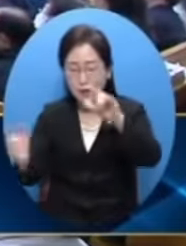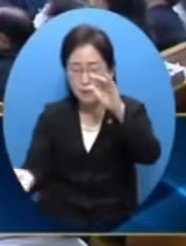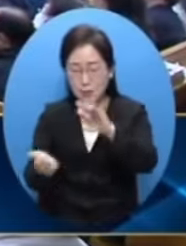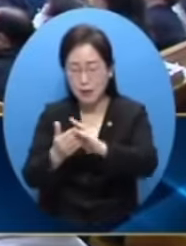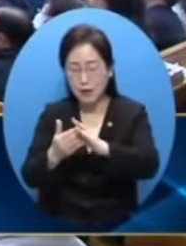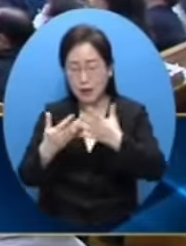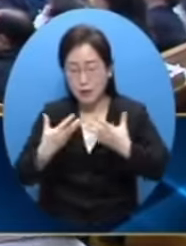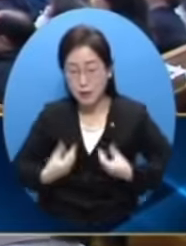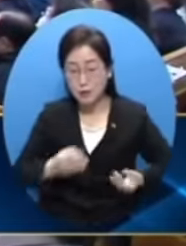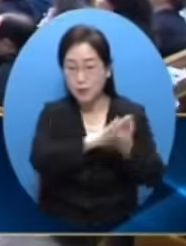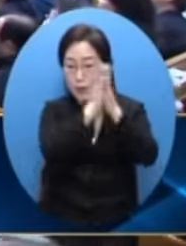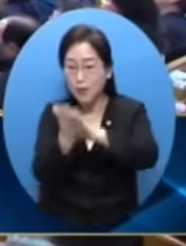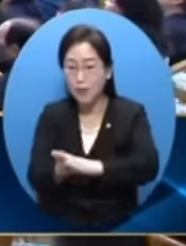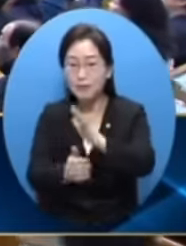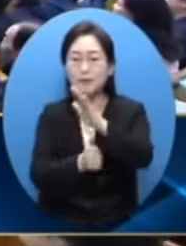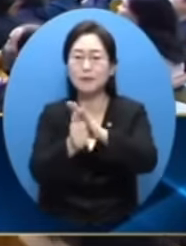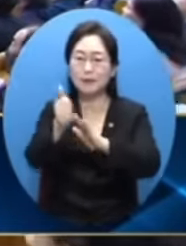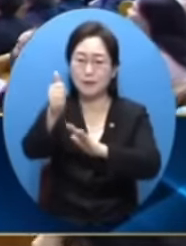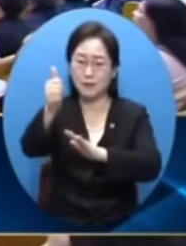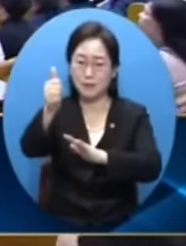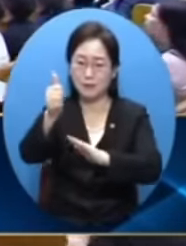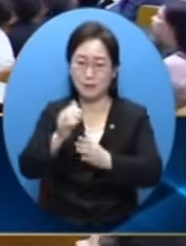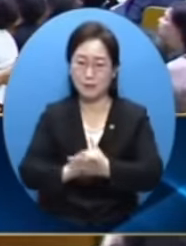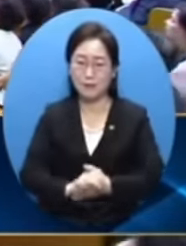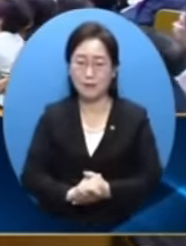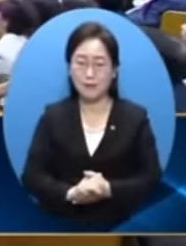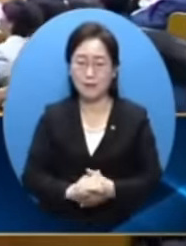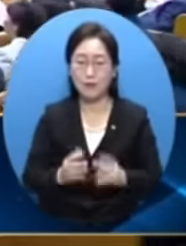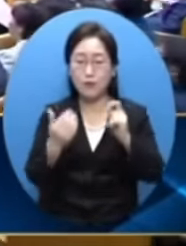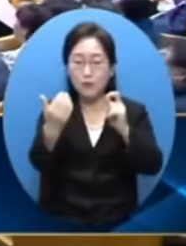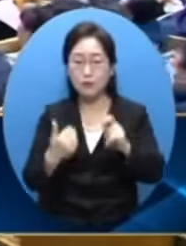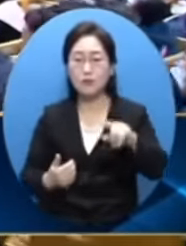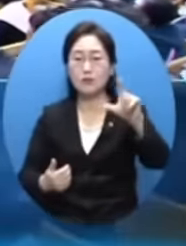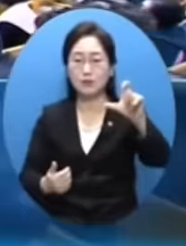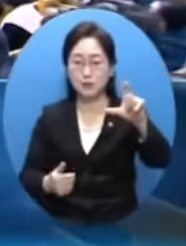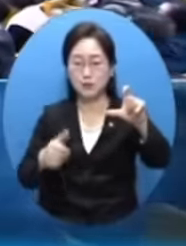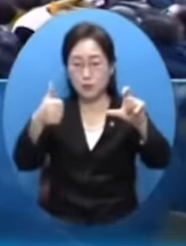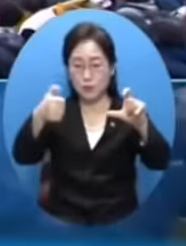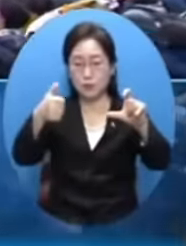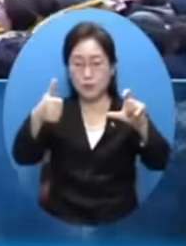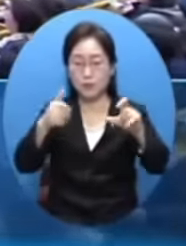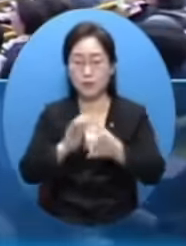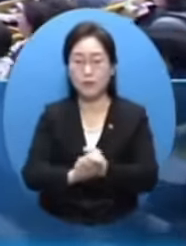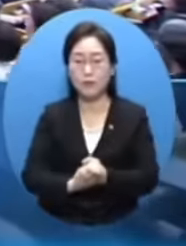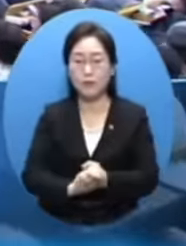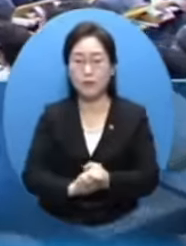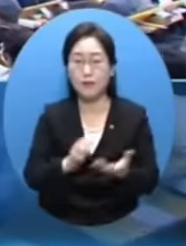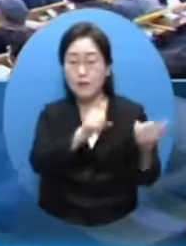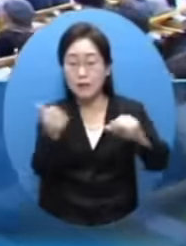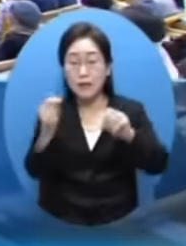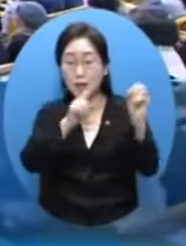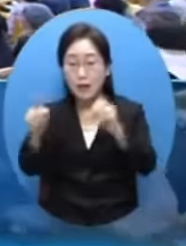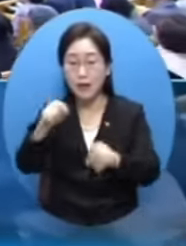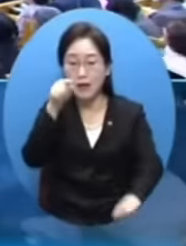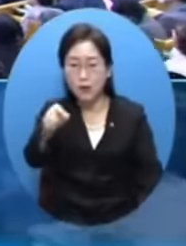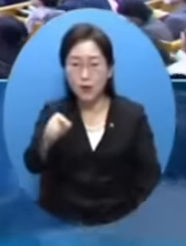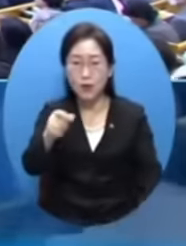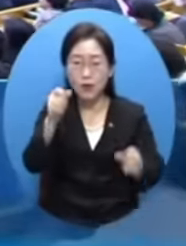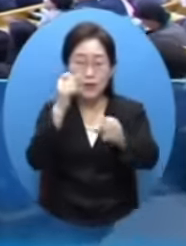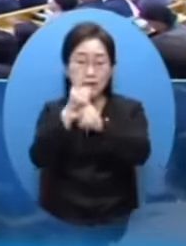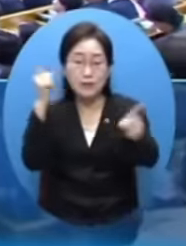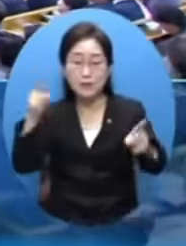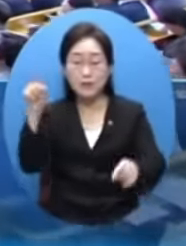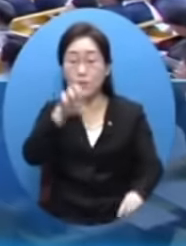희망으로 옮겨지게 됐습니다. 고린도전서 15장 55절을 말씀합니다. 사망아 너의 승리가 어디